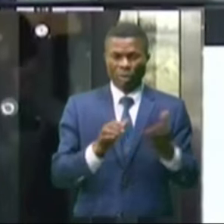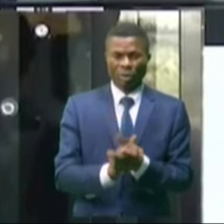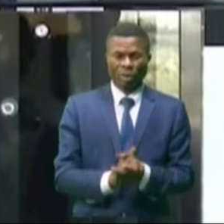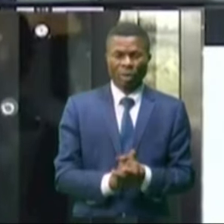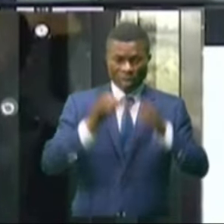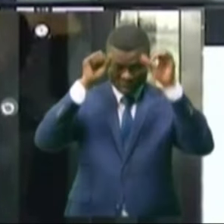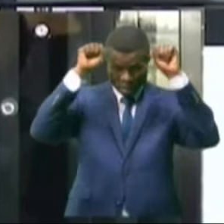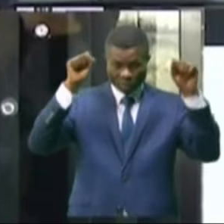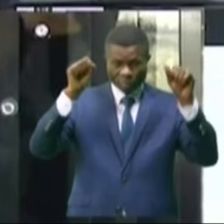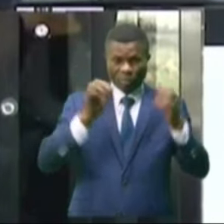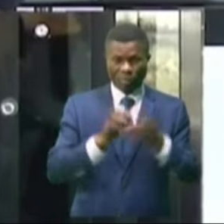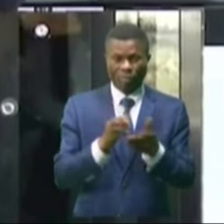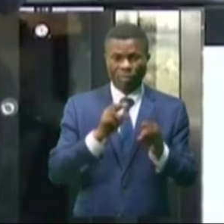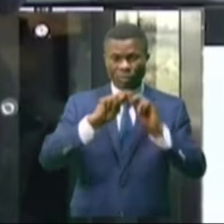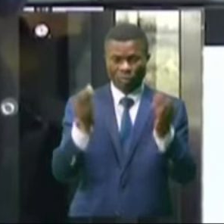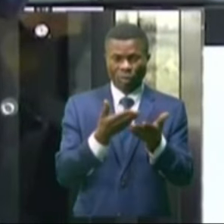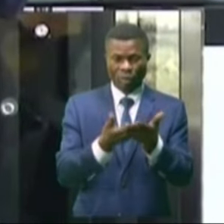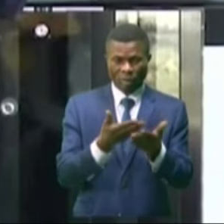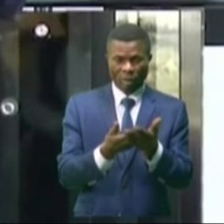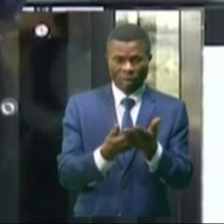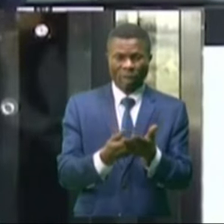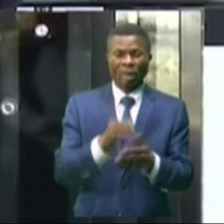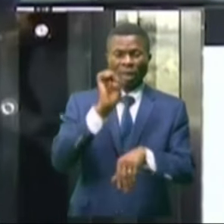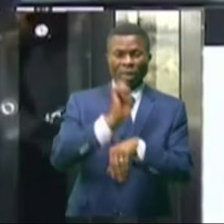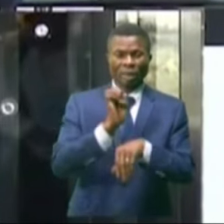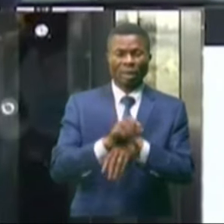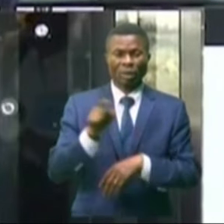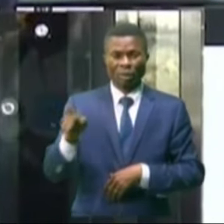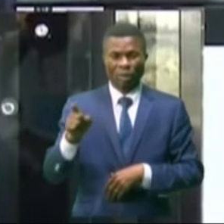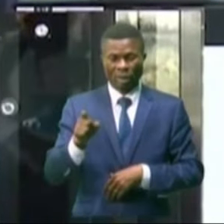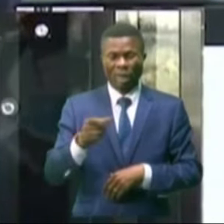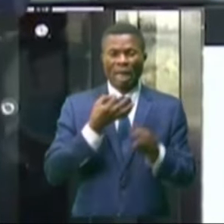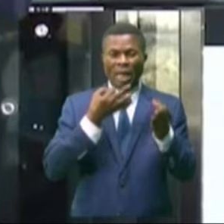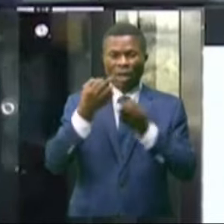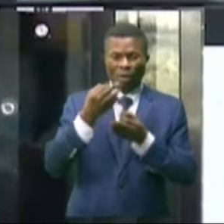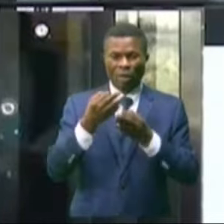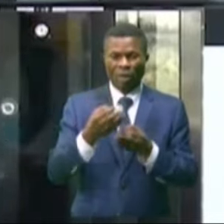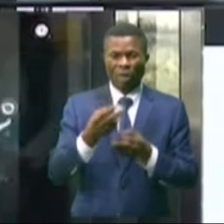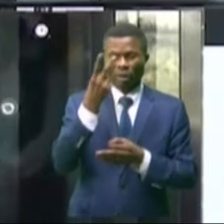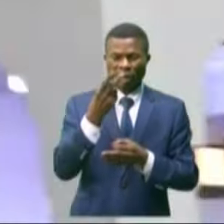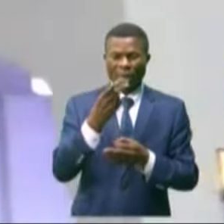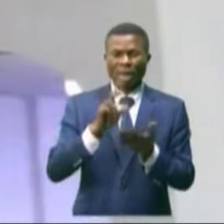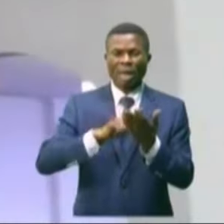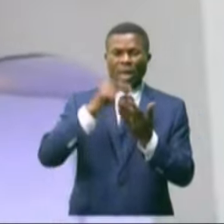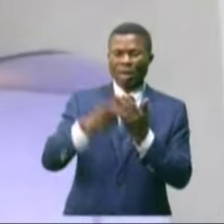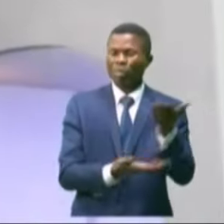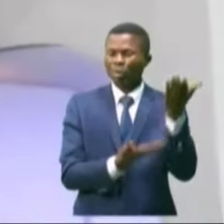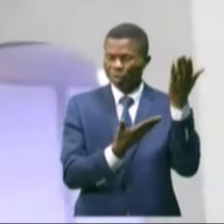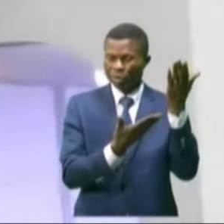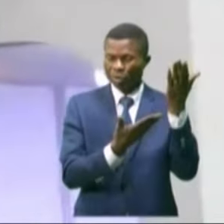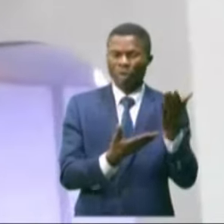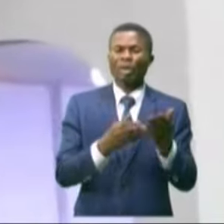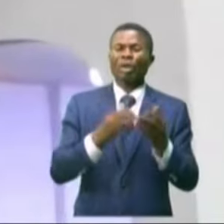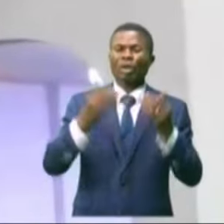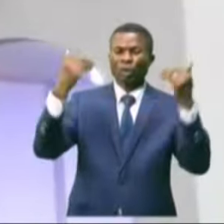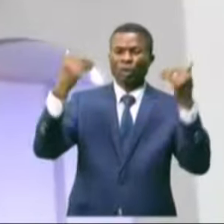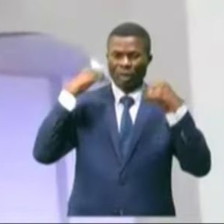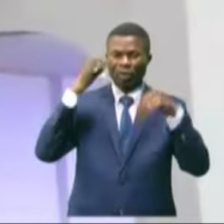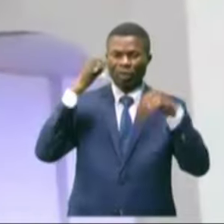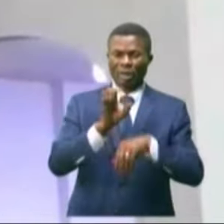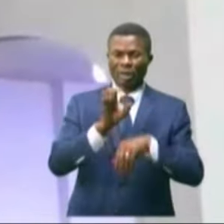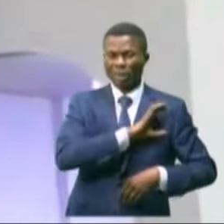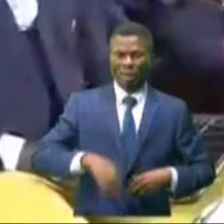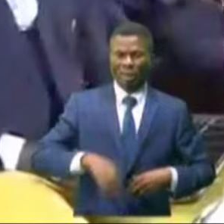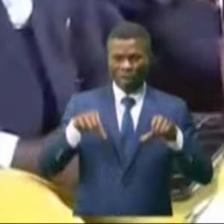de l'EREC, le LRC Ejibayamampian, qui a rappelé les deux axes de son mandat à la tête de l'Église de Christ au Congo,